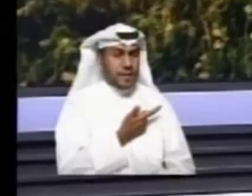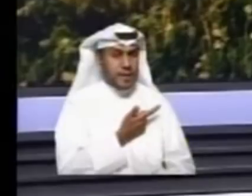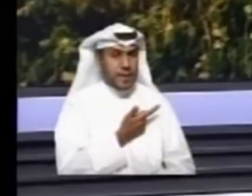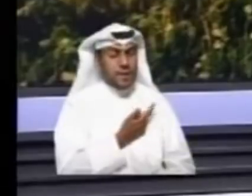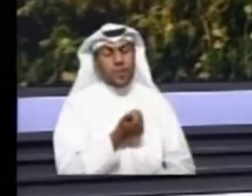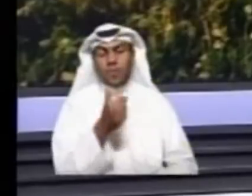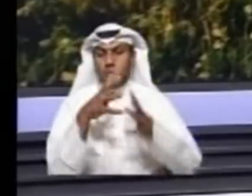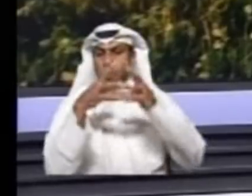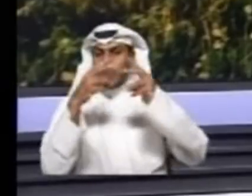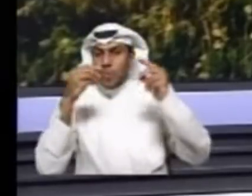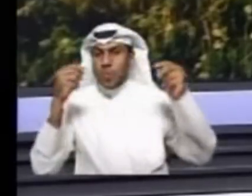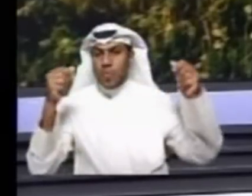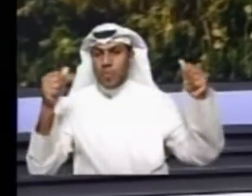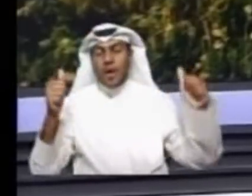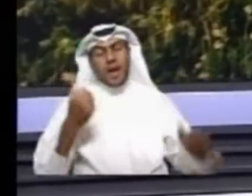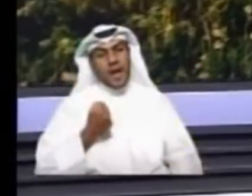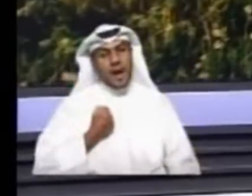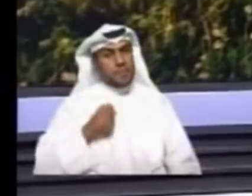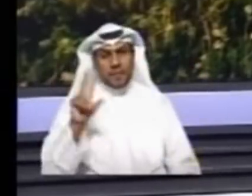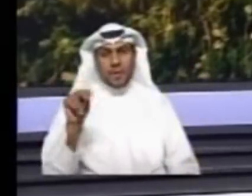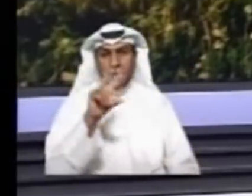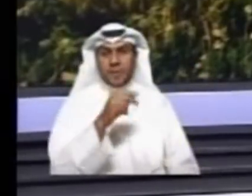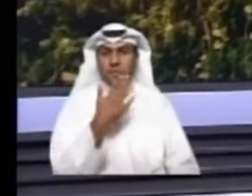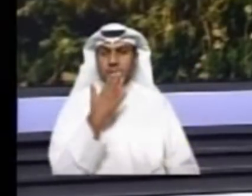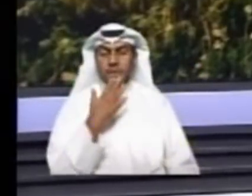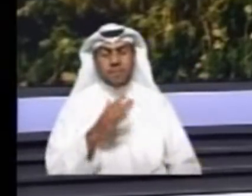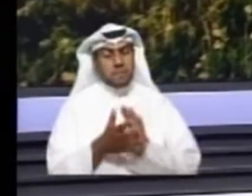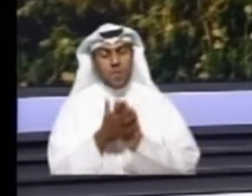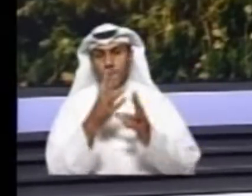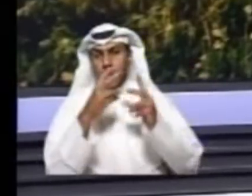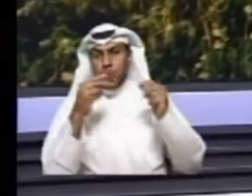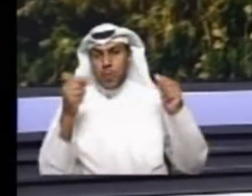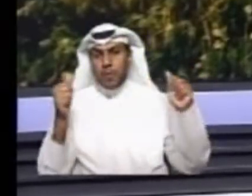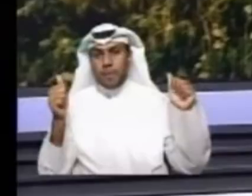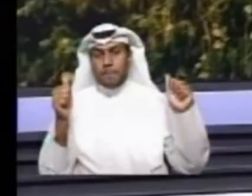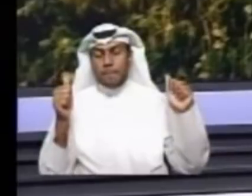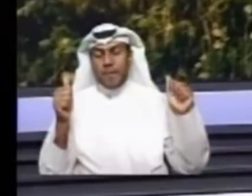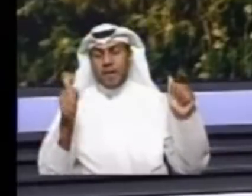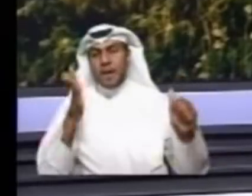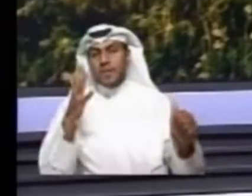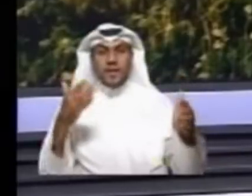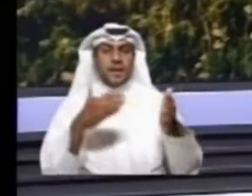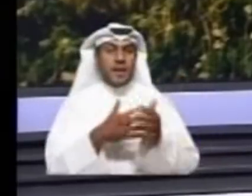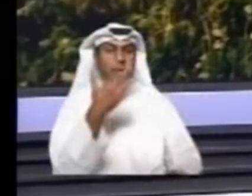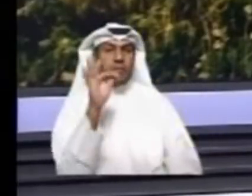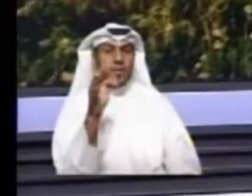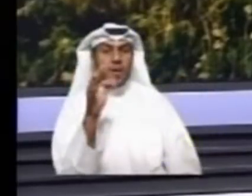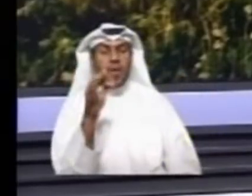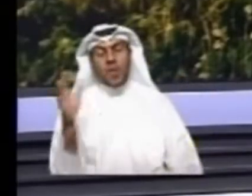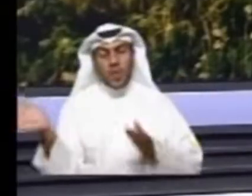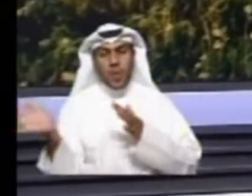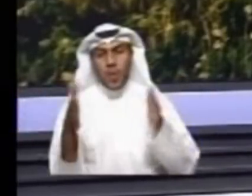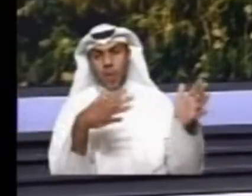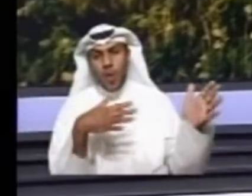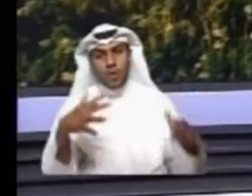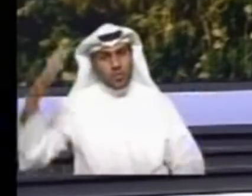الثلاثاء وكذلك في يوم الاربعاء مع عوده الهواء الكوس خفيف الى معتدل السرعه 15 الى 35 م في الساعه